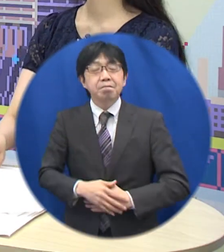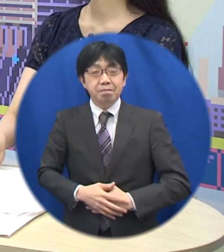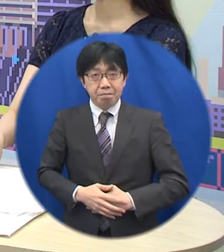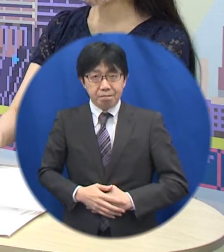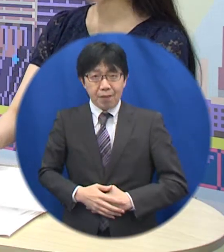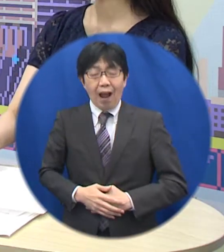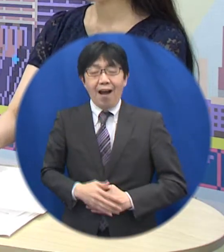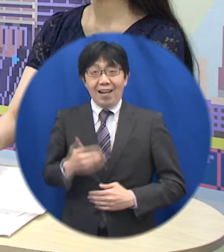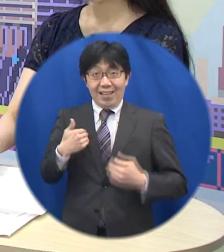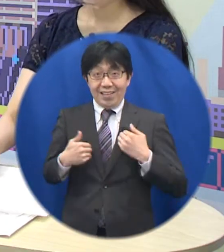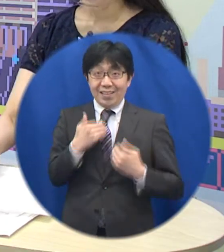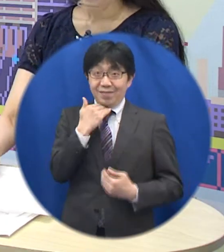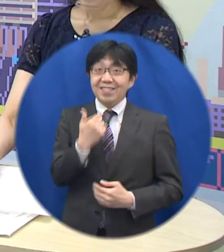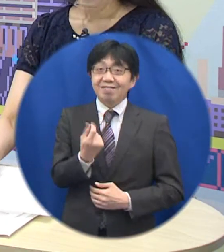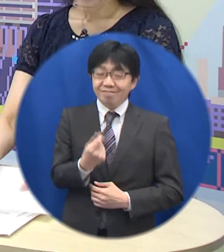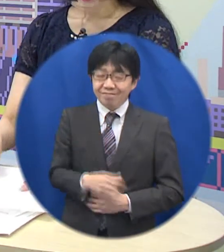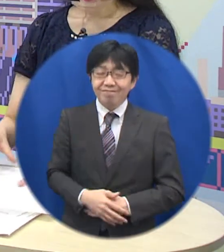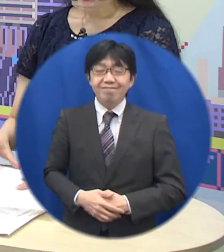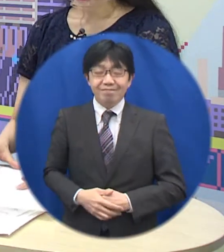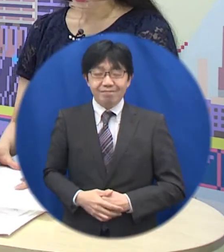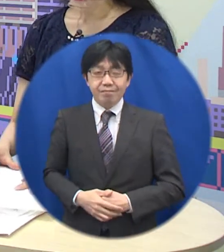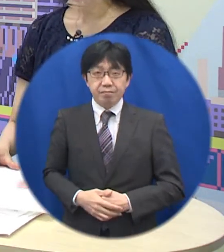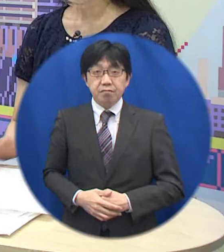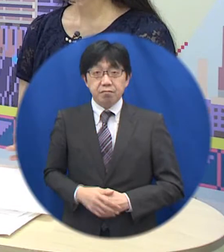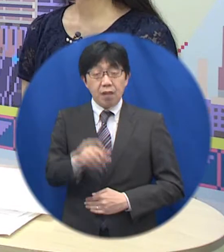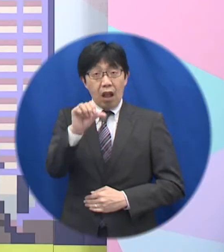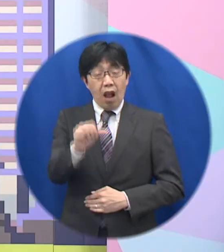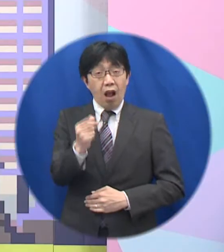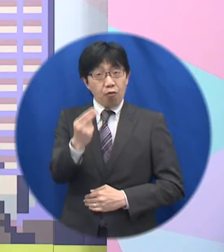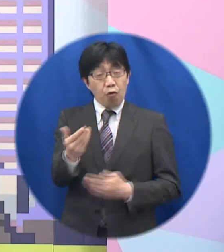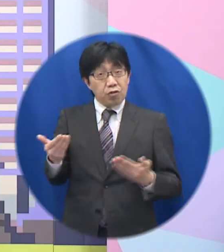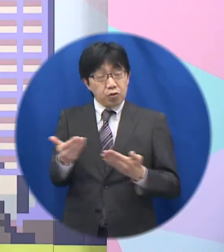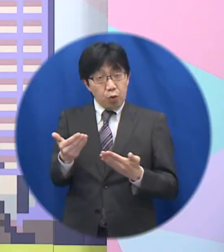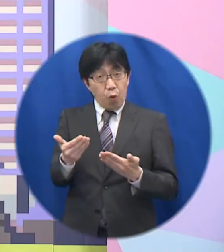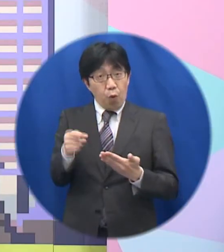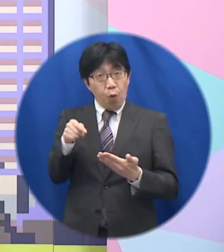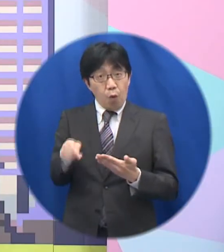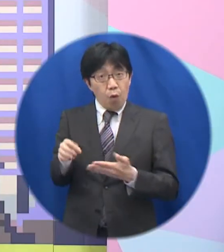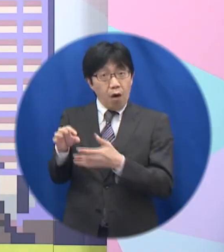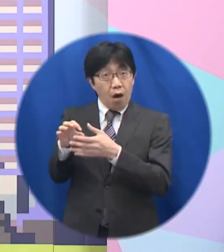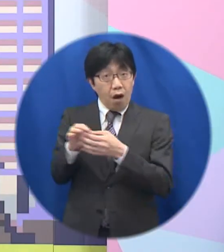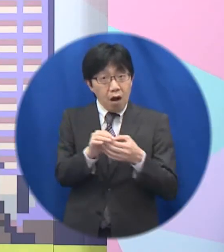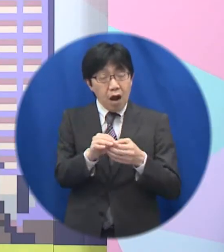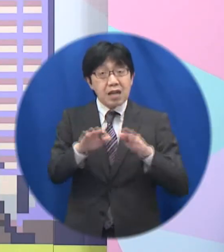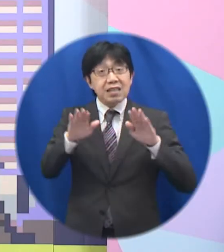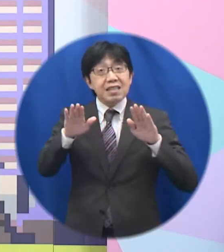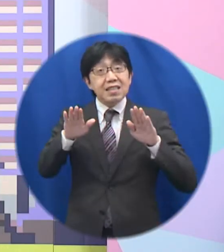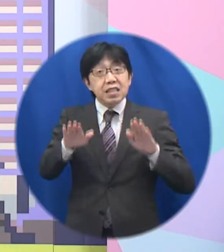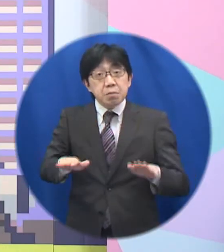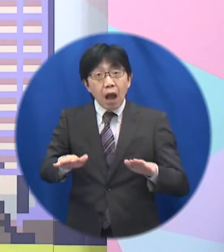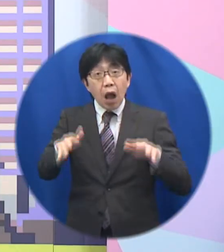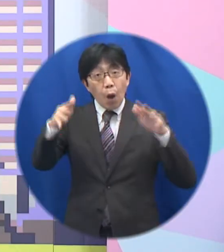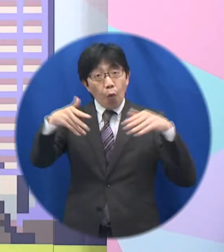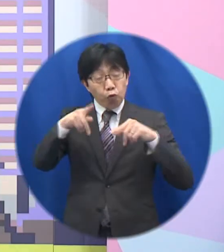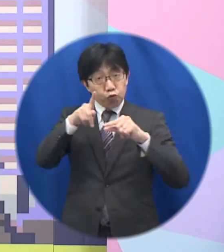しみですね。 はい、 ではアート事業に関することで、はい、 現在募集中のものはあります